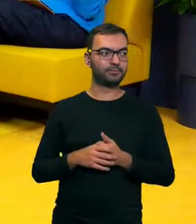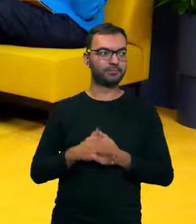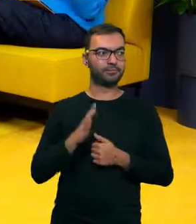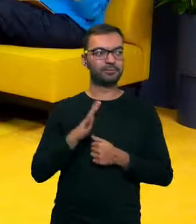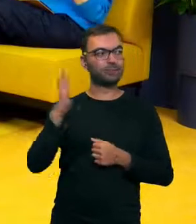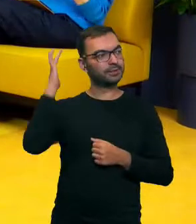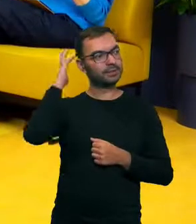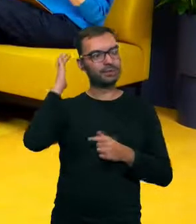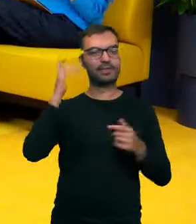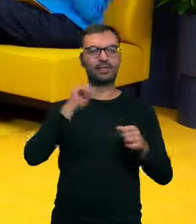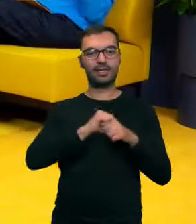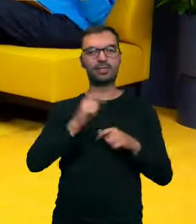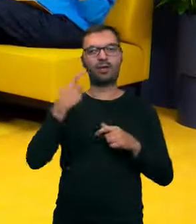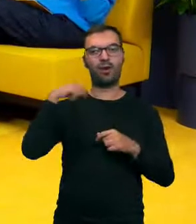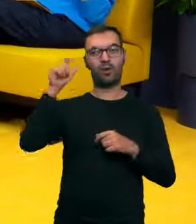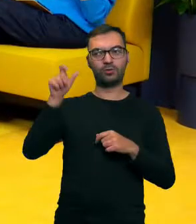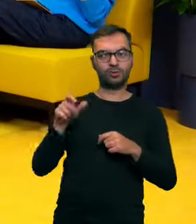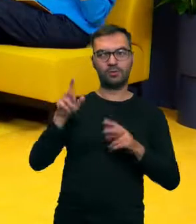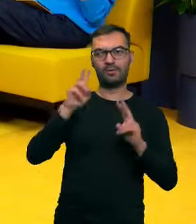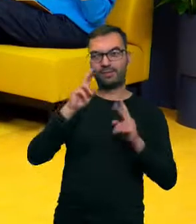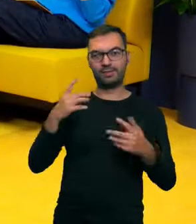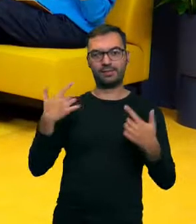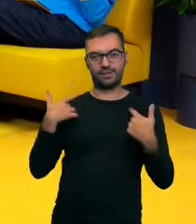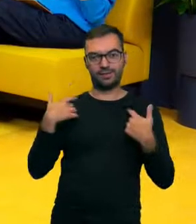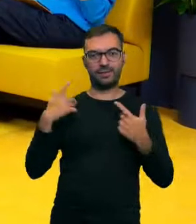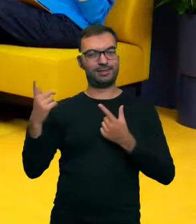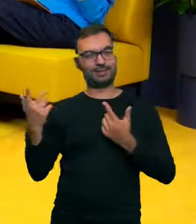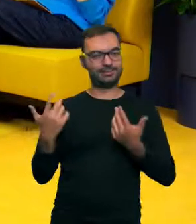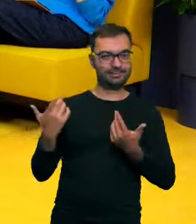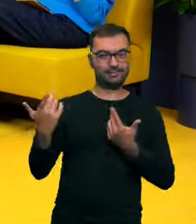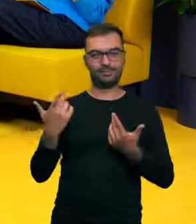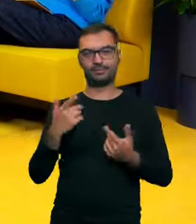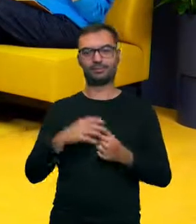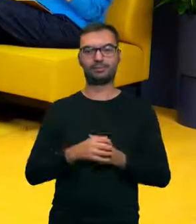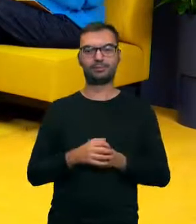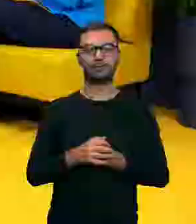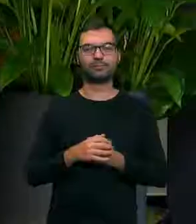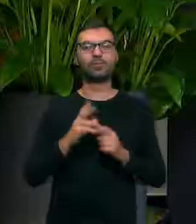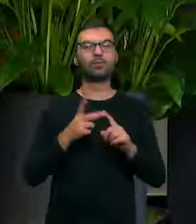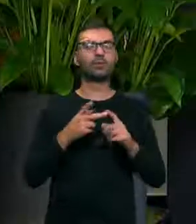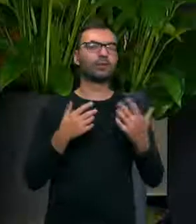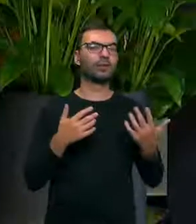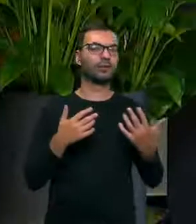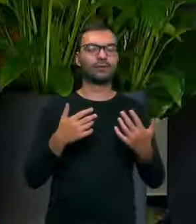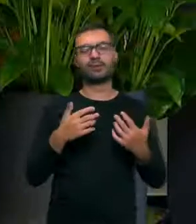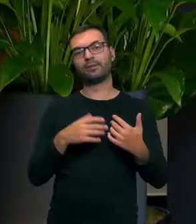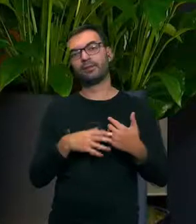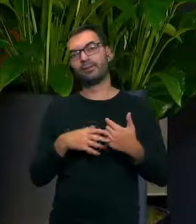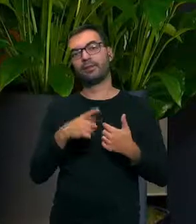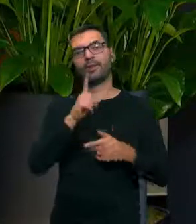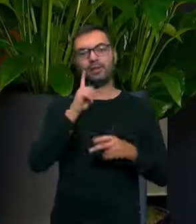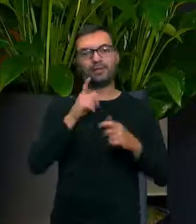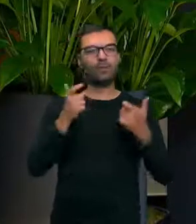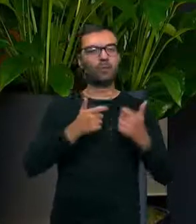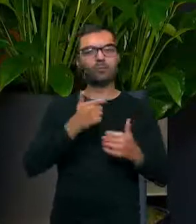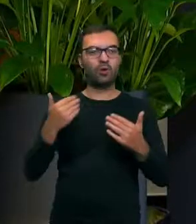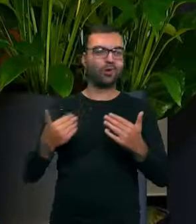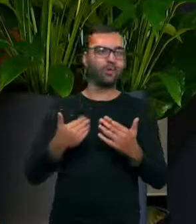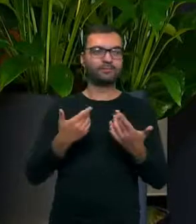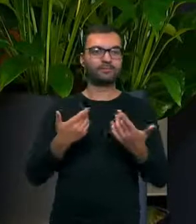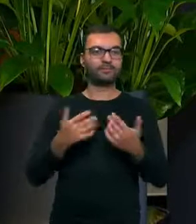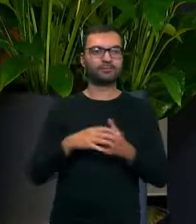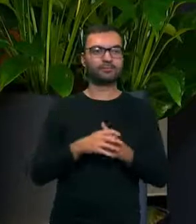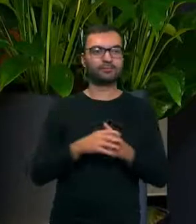masz z tyłu głowy, że jednak jakaś tam postać za tym Jurkiem Popielem stoi, a z drugiej strony jednak tworzysz kogoś, kto